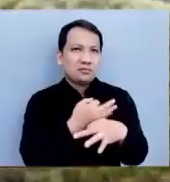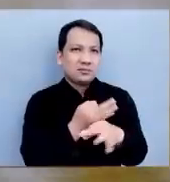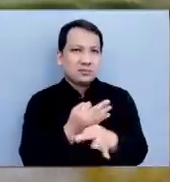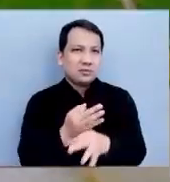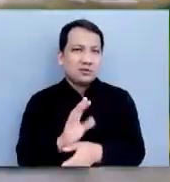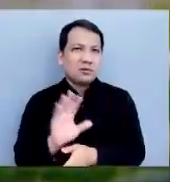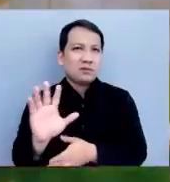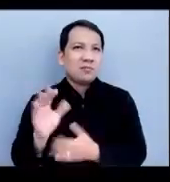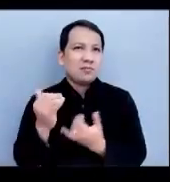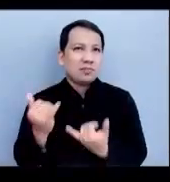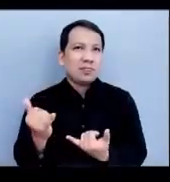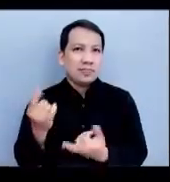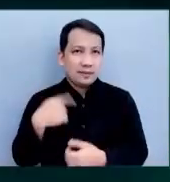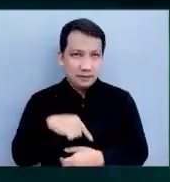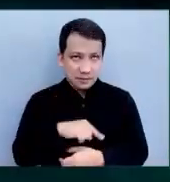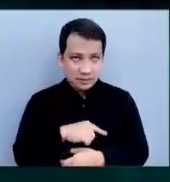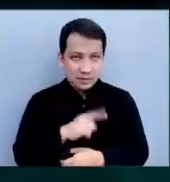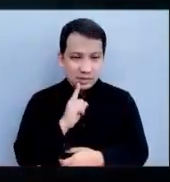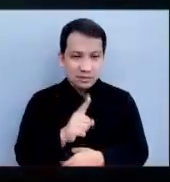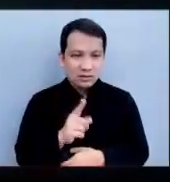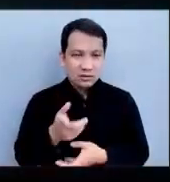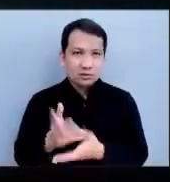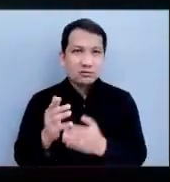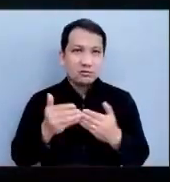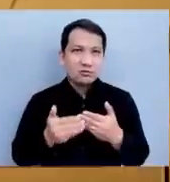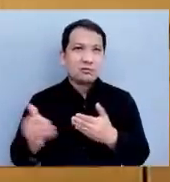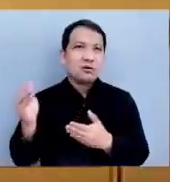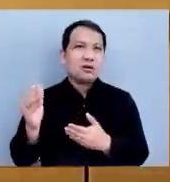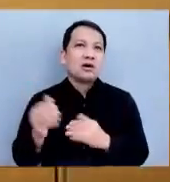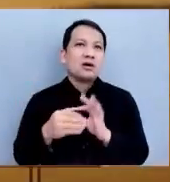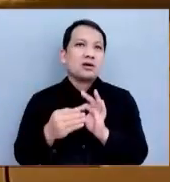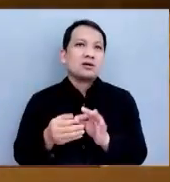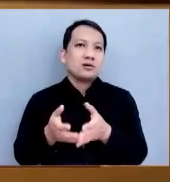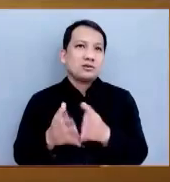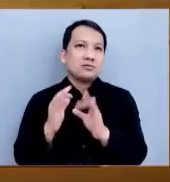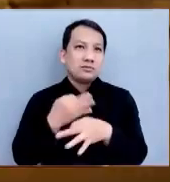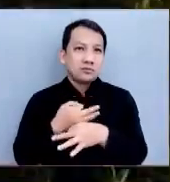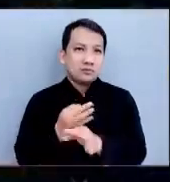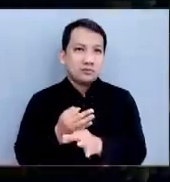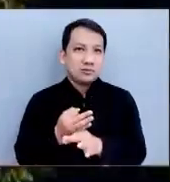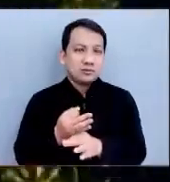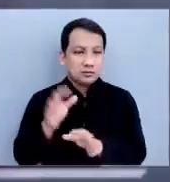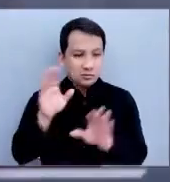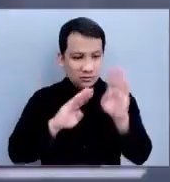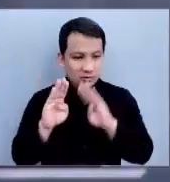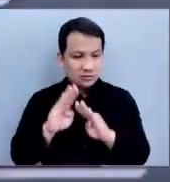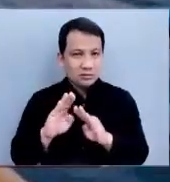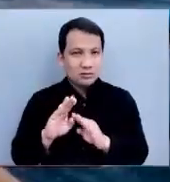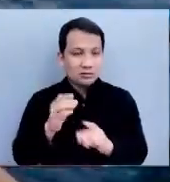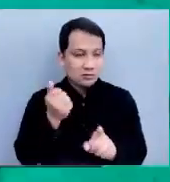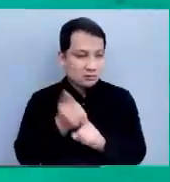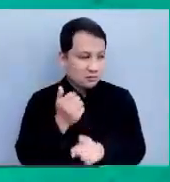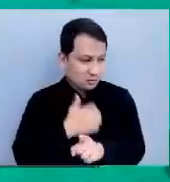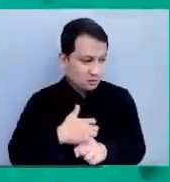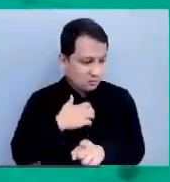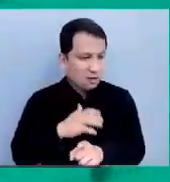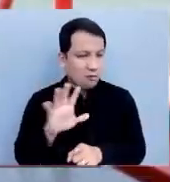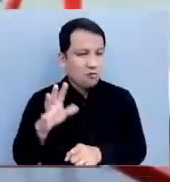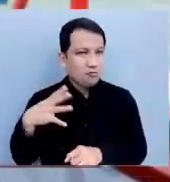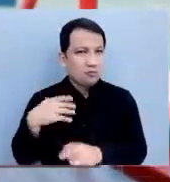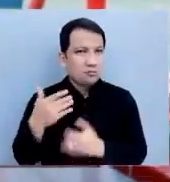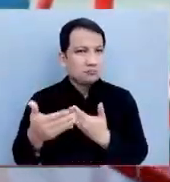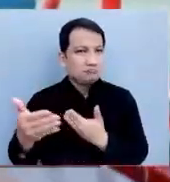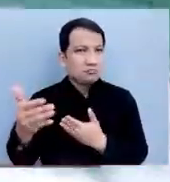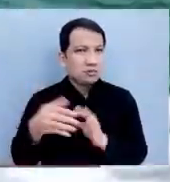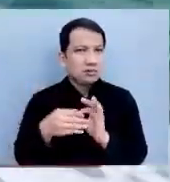In the meantime, tayo, let us move on. Let us fix the problem rather than keep on blaming at ayusin natin